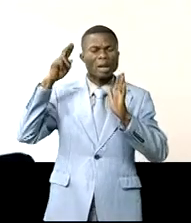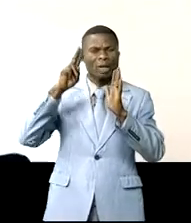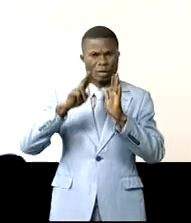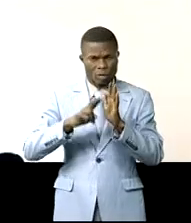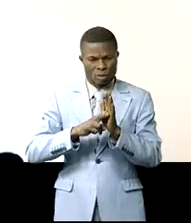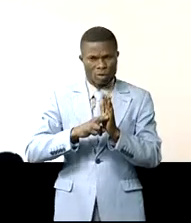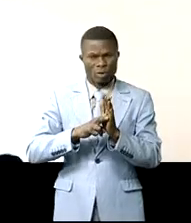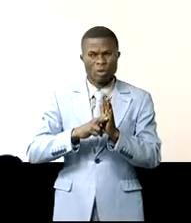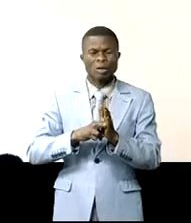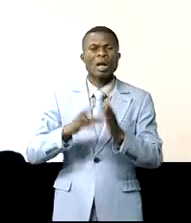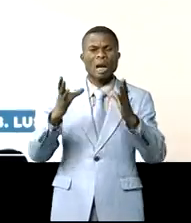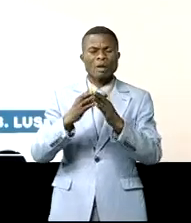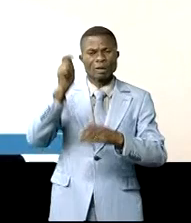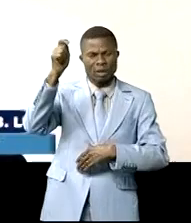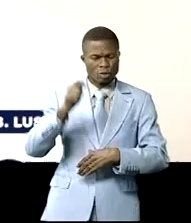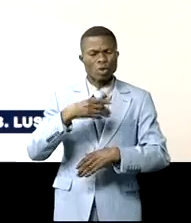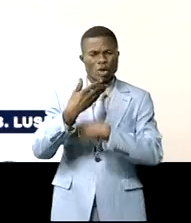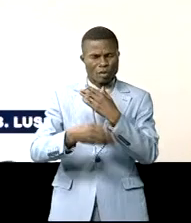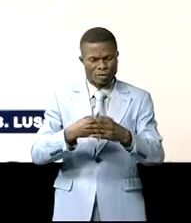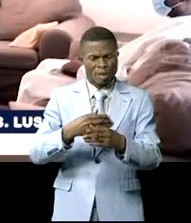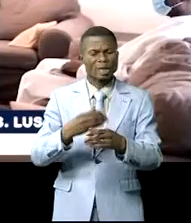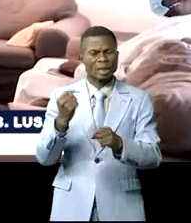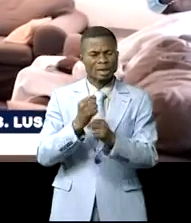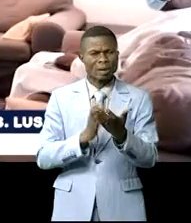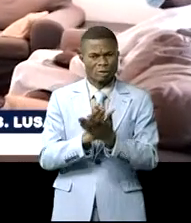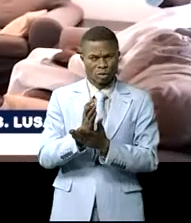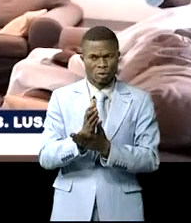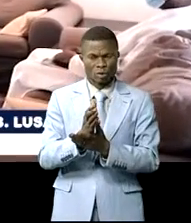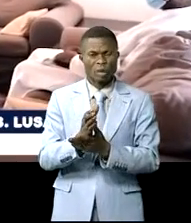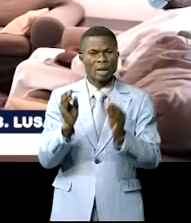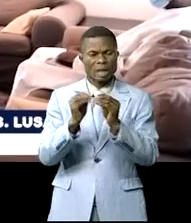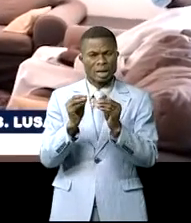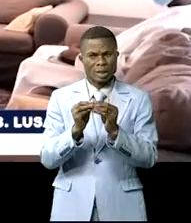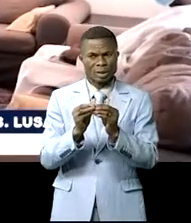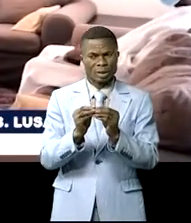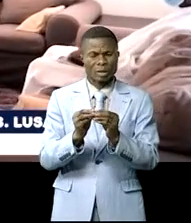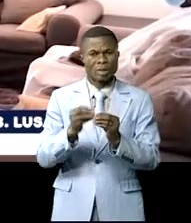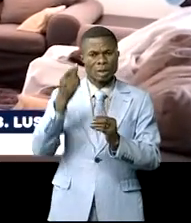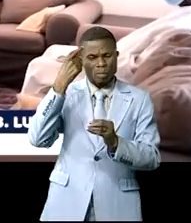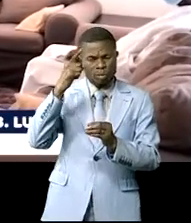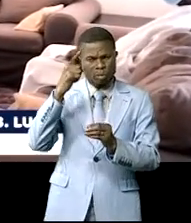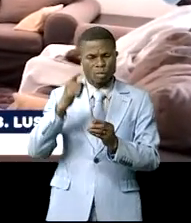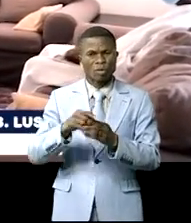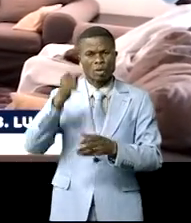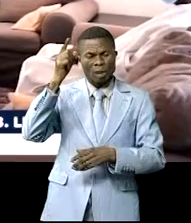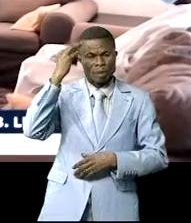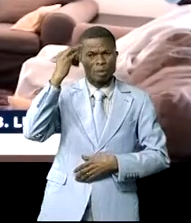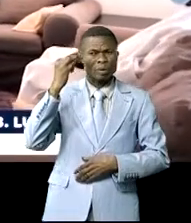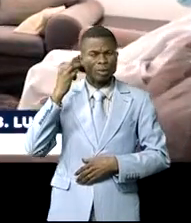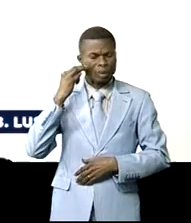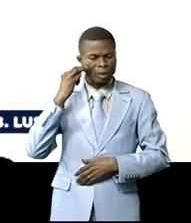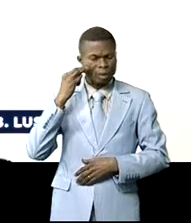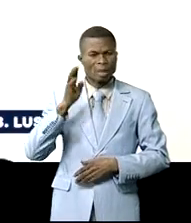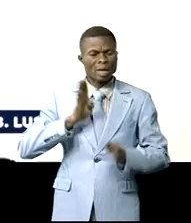et les militaires fassent ce qui est de leur devoir. Cette rencontre a eu lieu avant le départ du chef de l'exécutif national pour